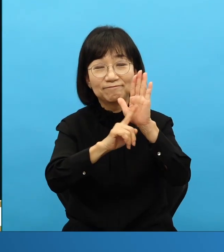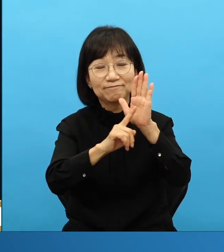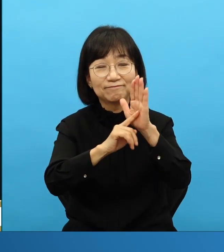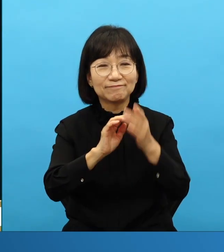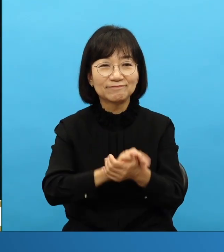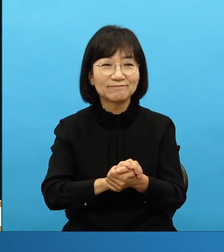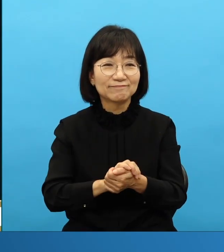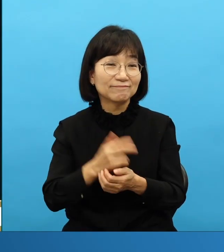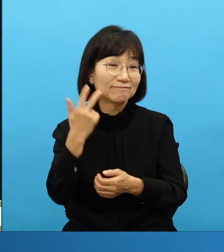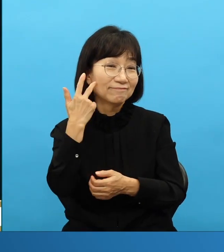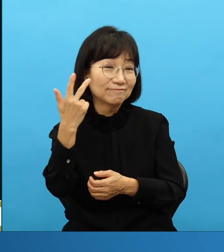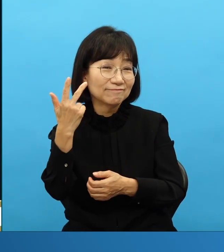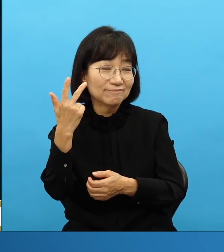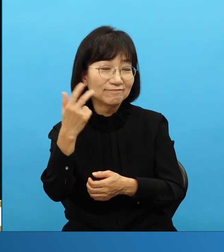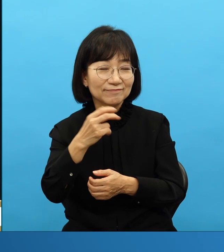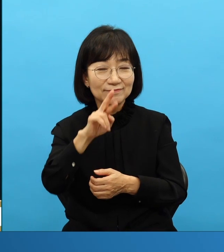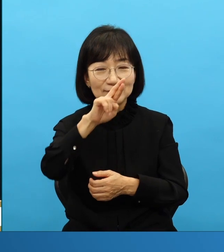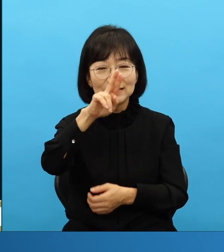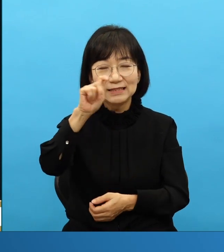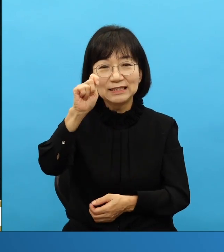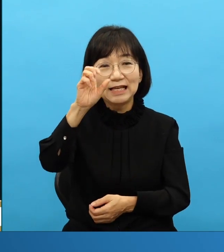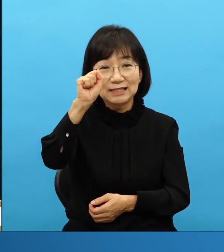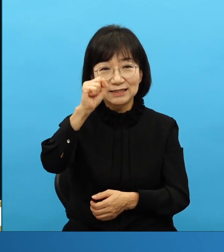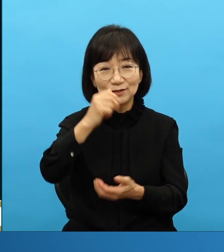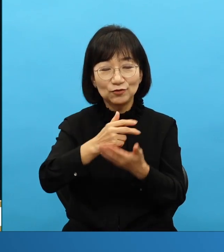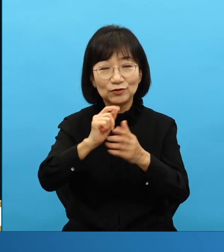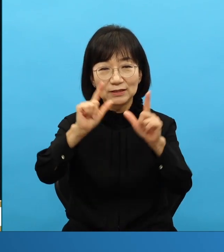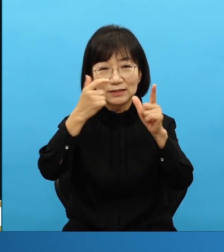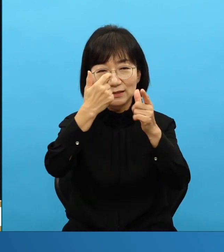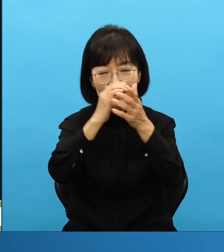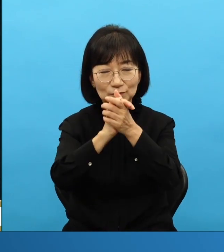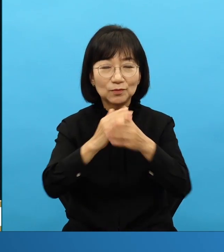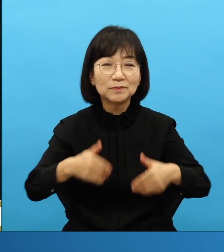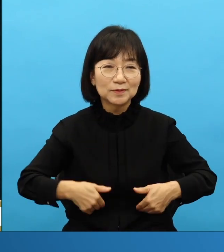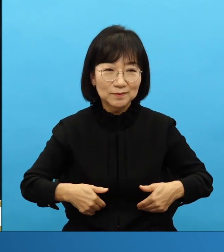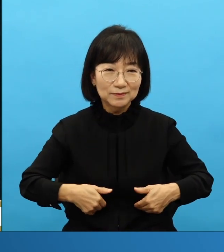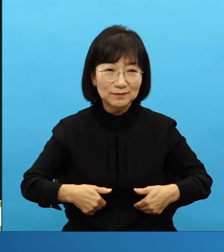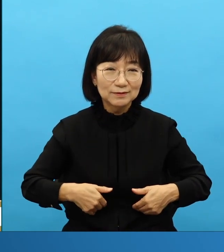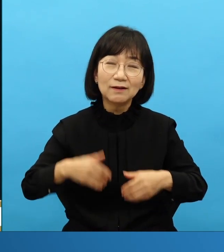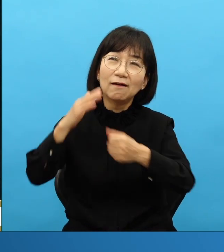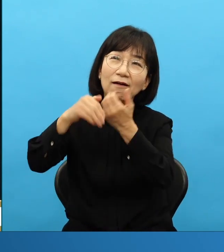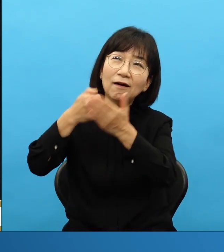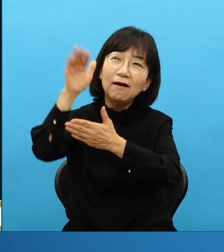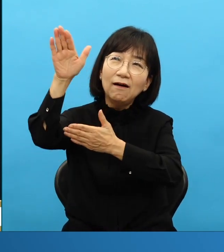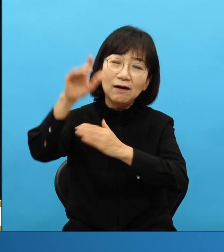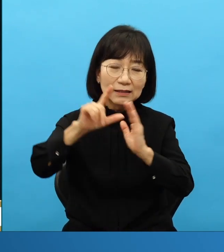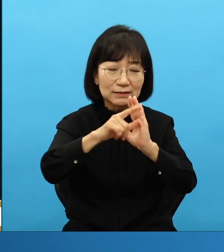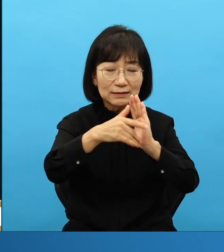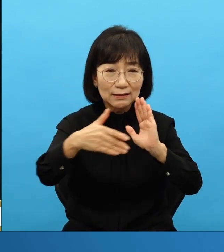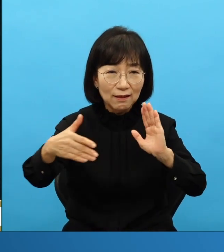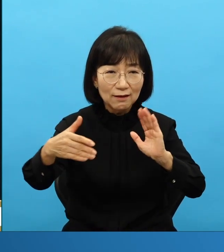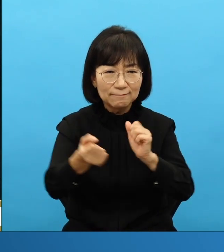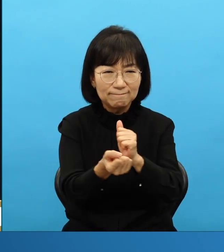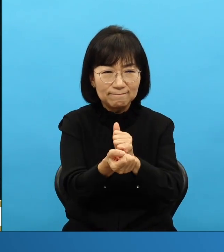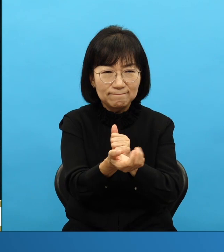주일인데 기도하시면서 하세요. 하나님 시대를 움직일 만한 정말 복음